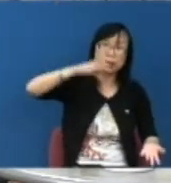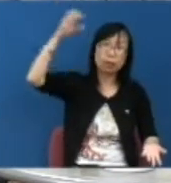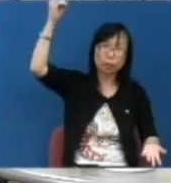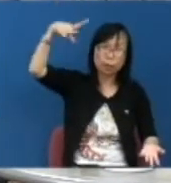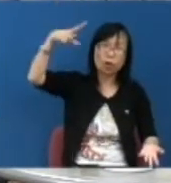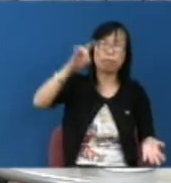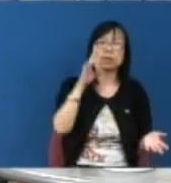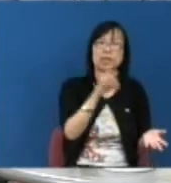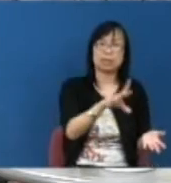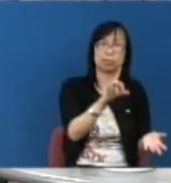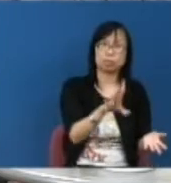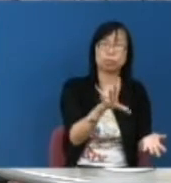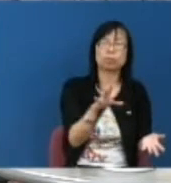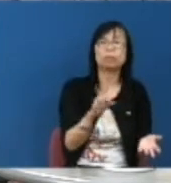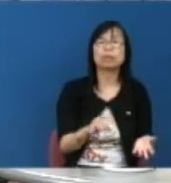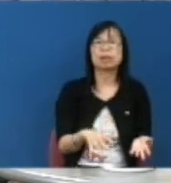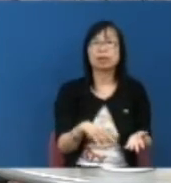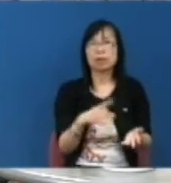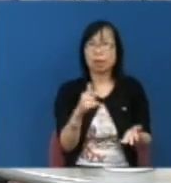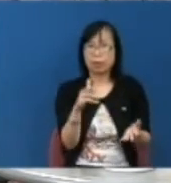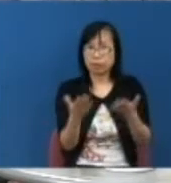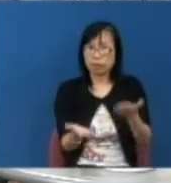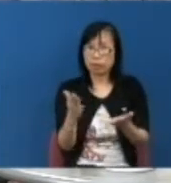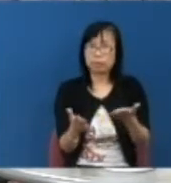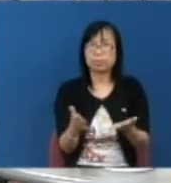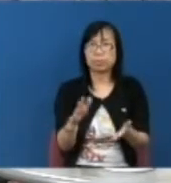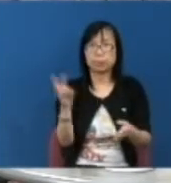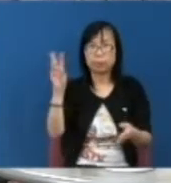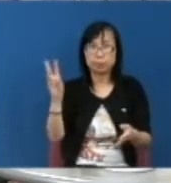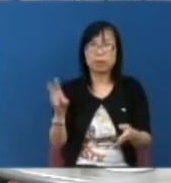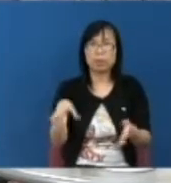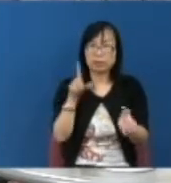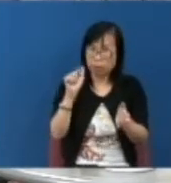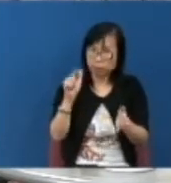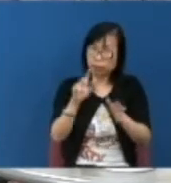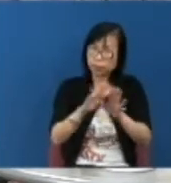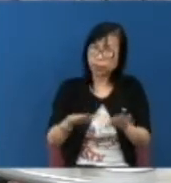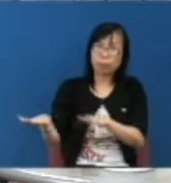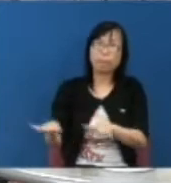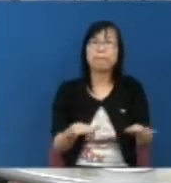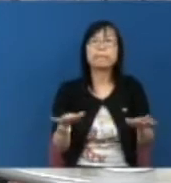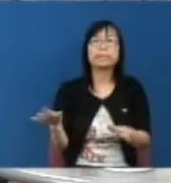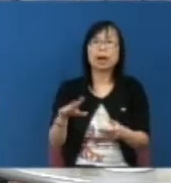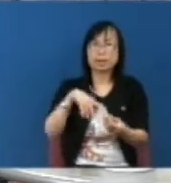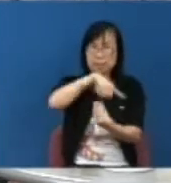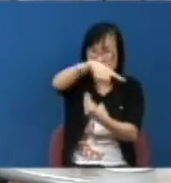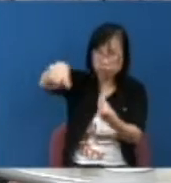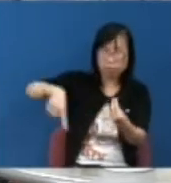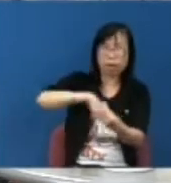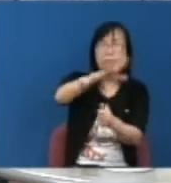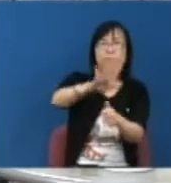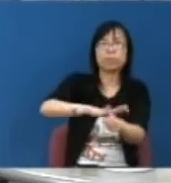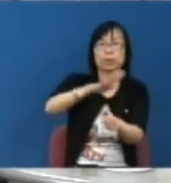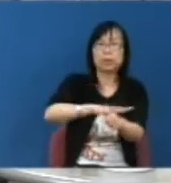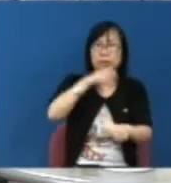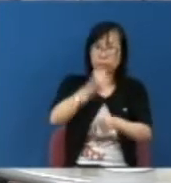消毒，令到嗰個海水或者排落海嘅污水咧，得到一個比較環保啲嘅處